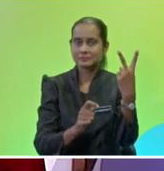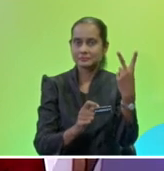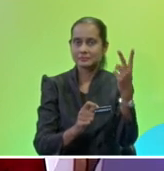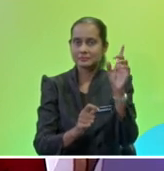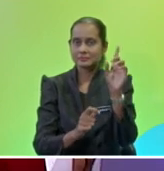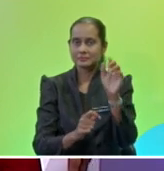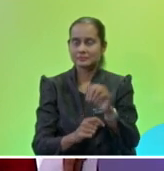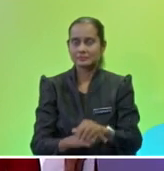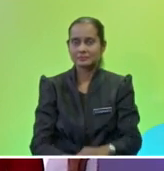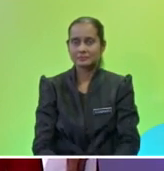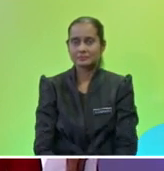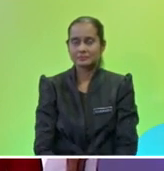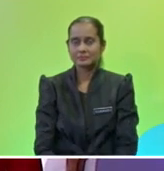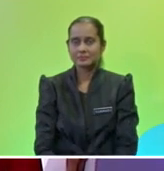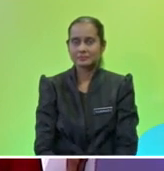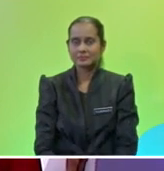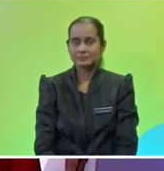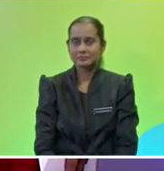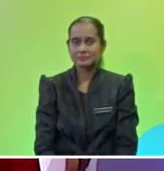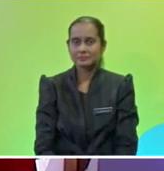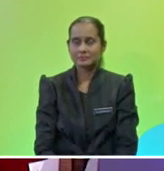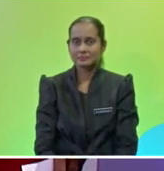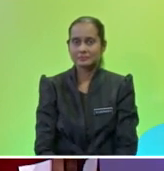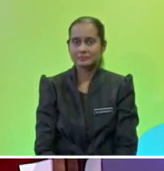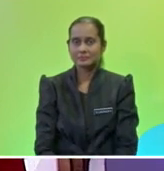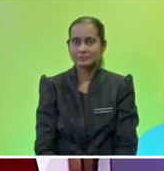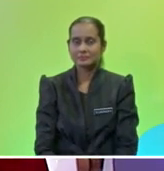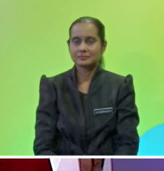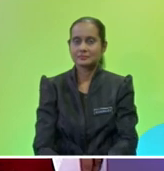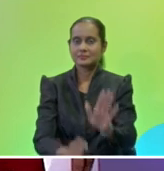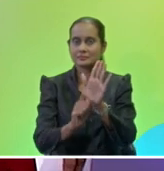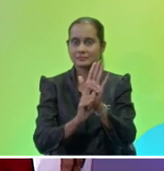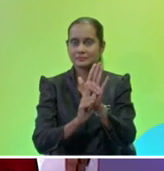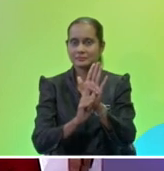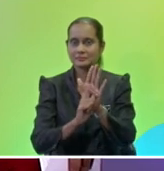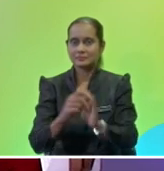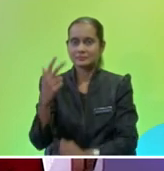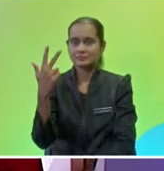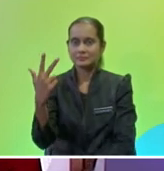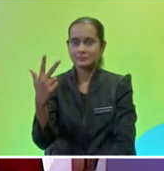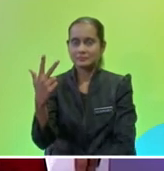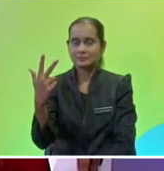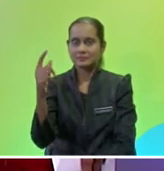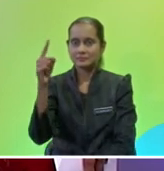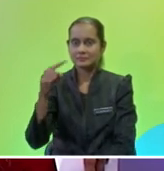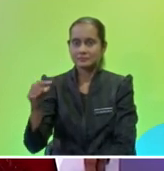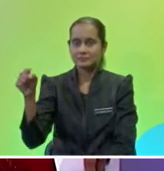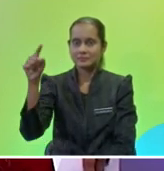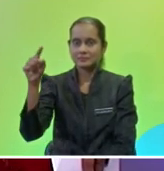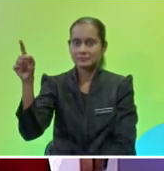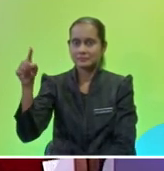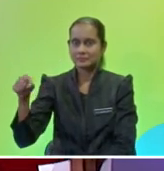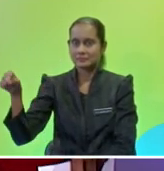2 bulatan dan saya enggak tahu Mbah dengan tiga satu dua